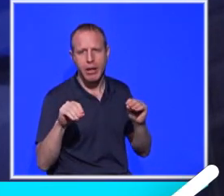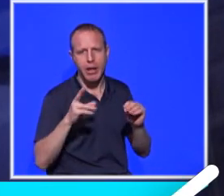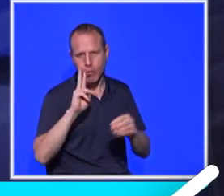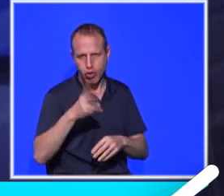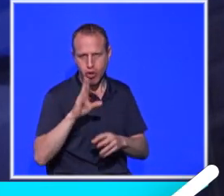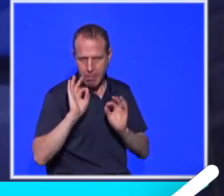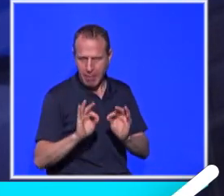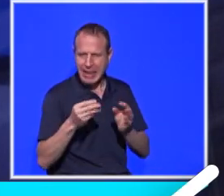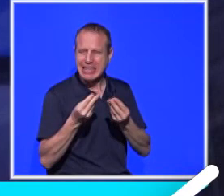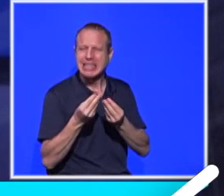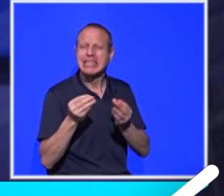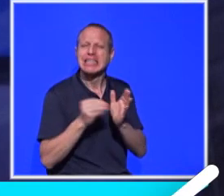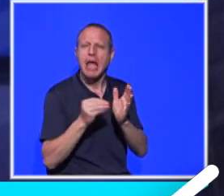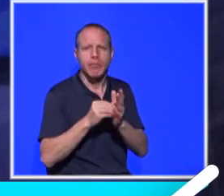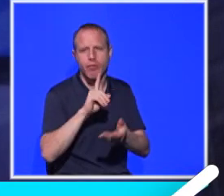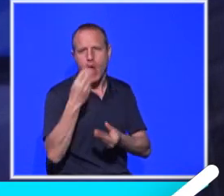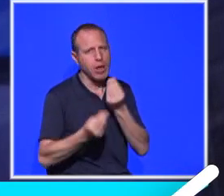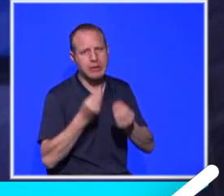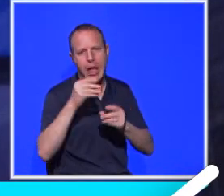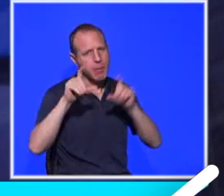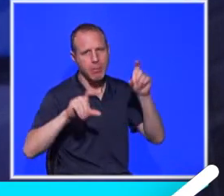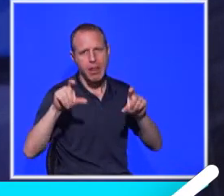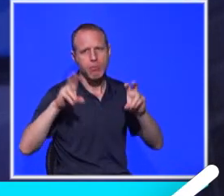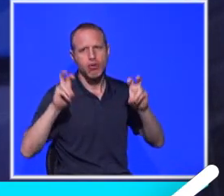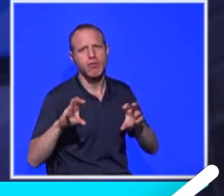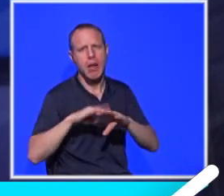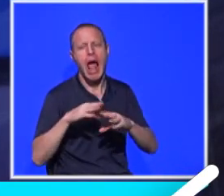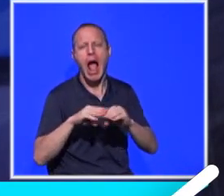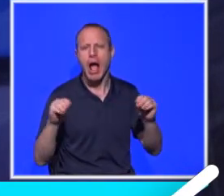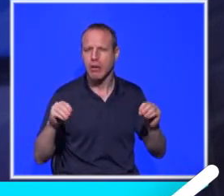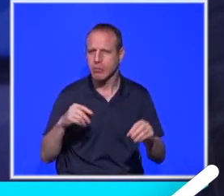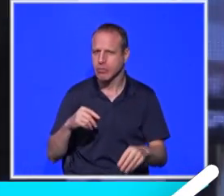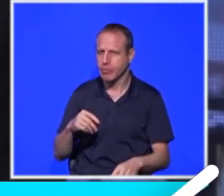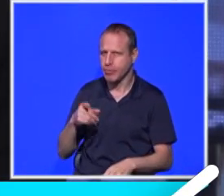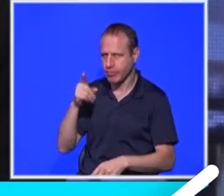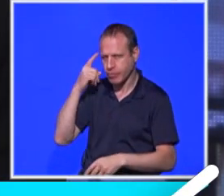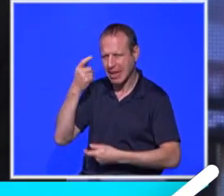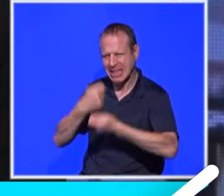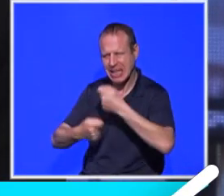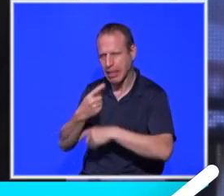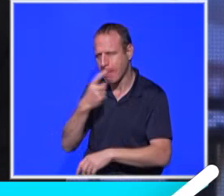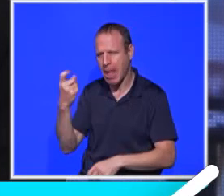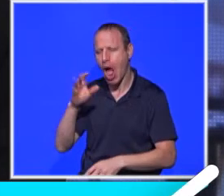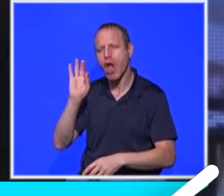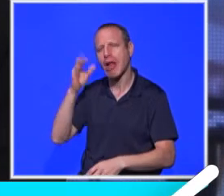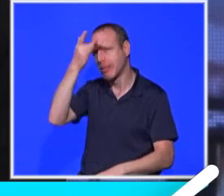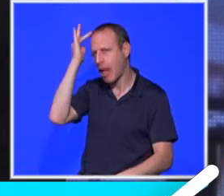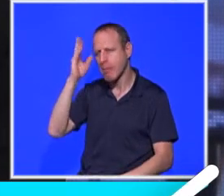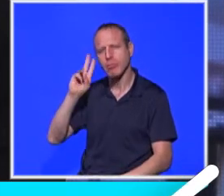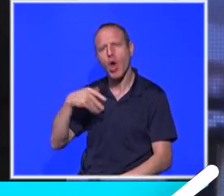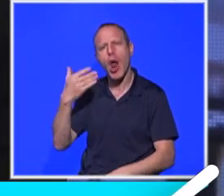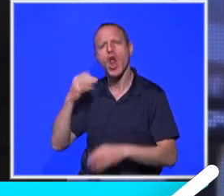שיש באמת צרכים, אבל לא לשחק בבני אדם שיושבים על הקרקע. אתה חושב שעסקת המאה של דונלד טראמפ יכולה לעבוד